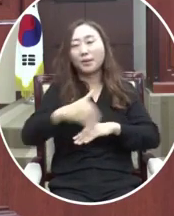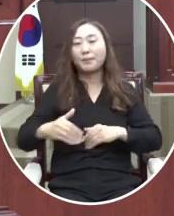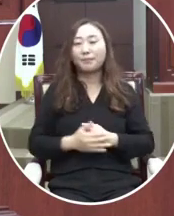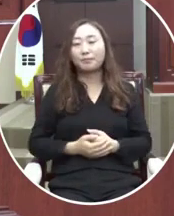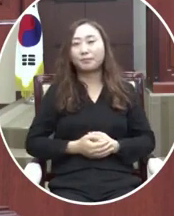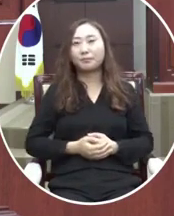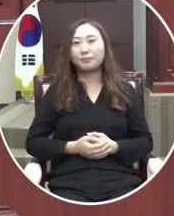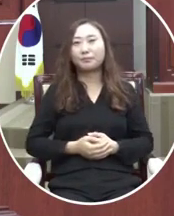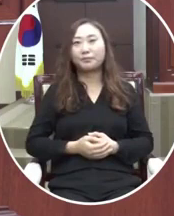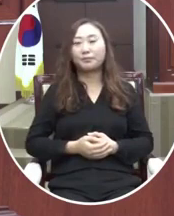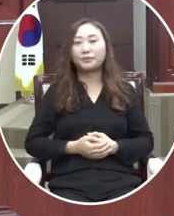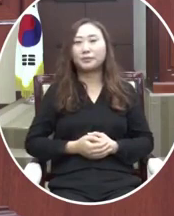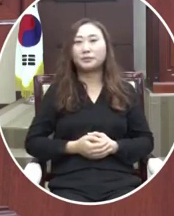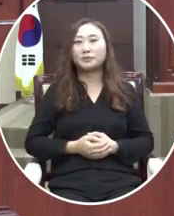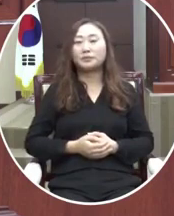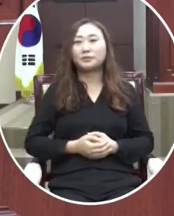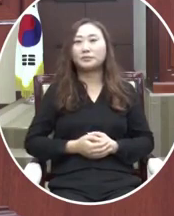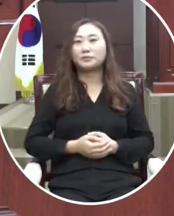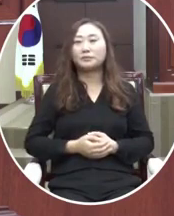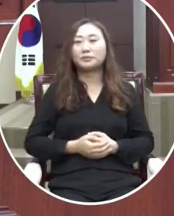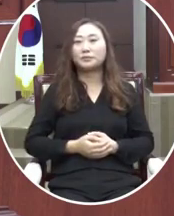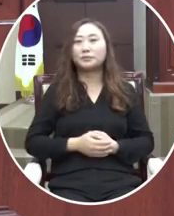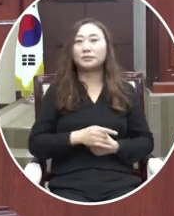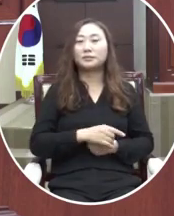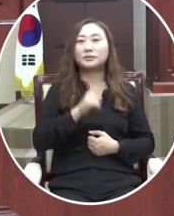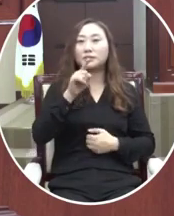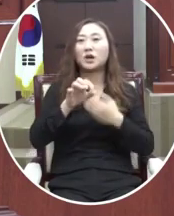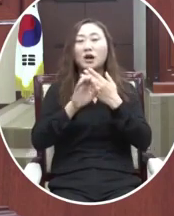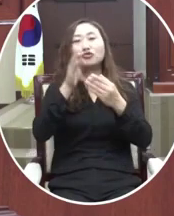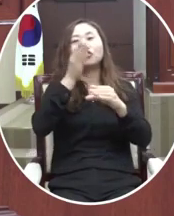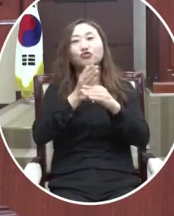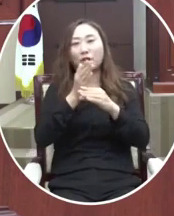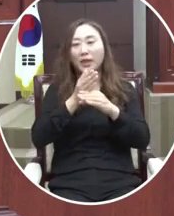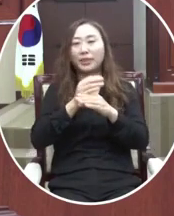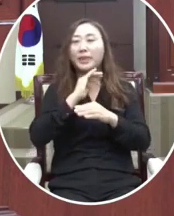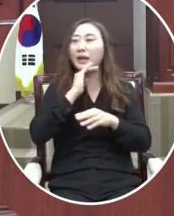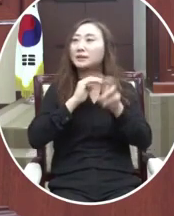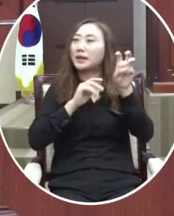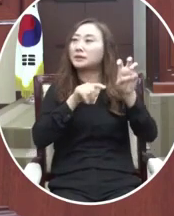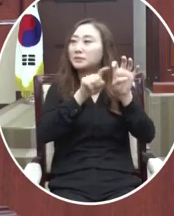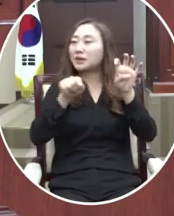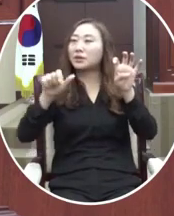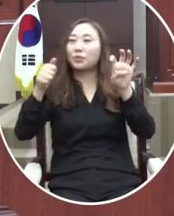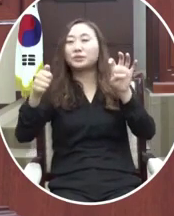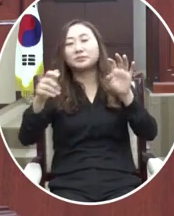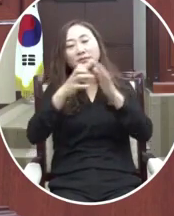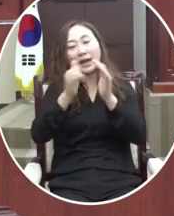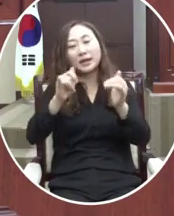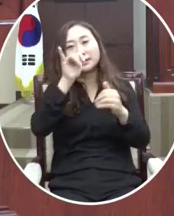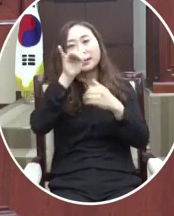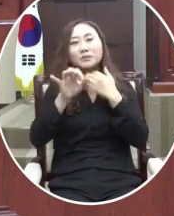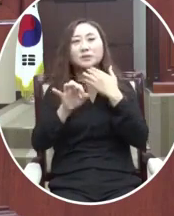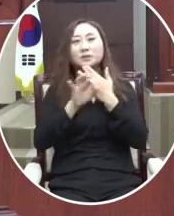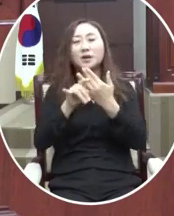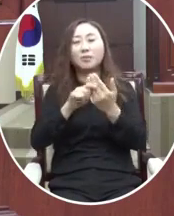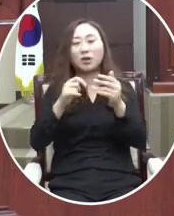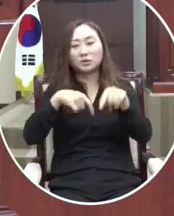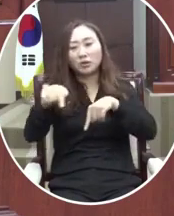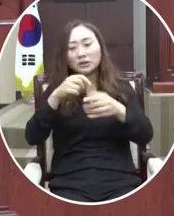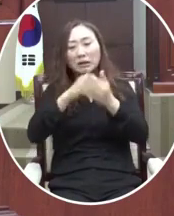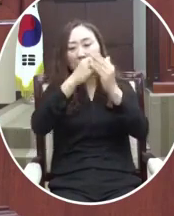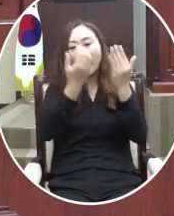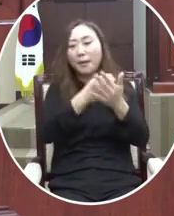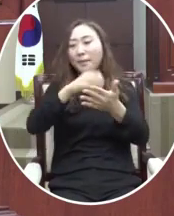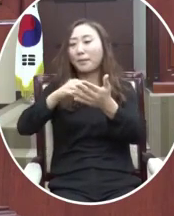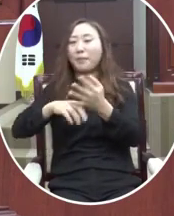제공하겠습니다 중장년층은 청년층과 어르신 사이에 놓여 각종 정책 지원에서 소외받기 쉬운